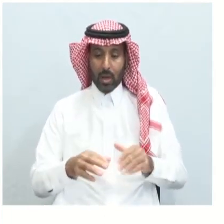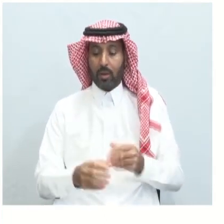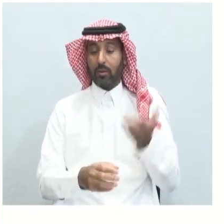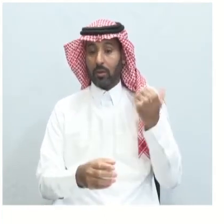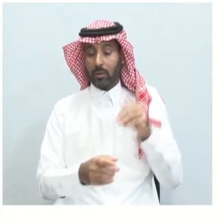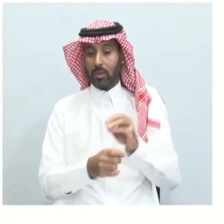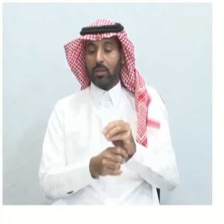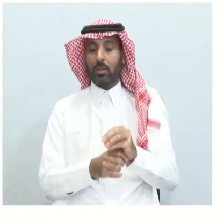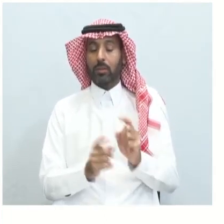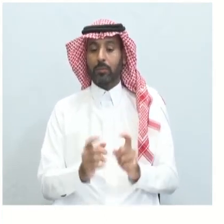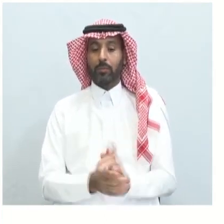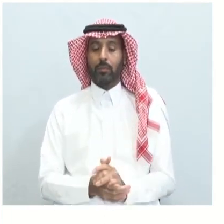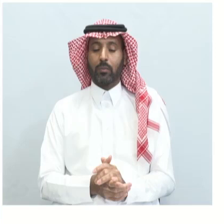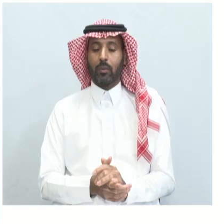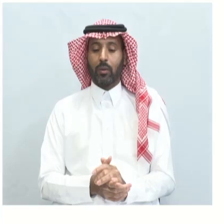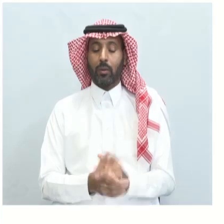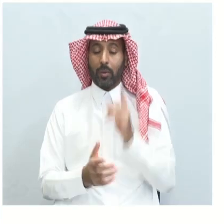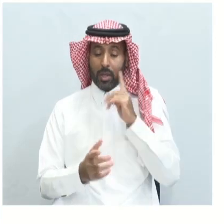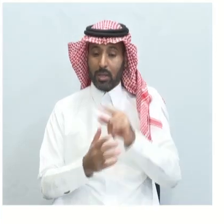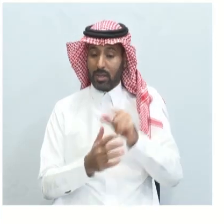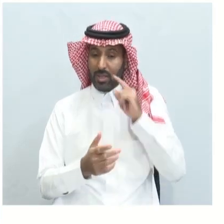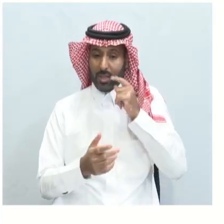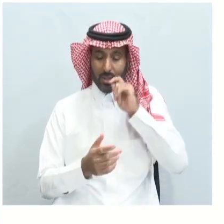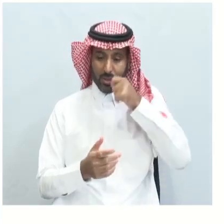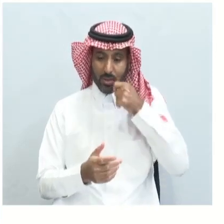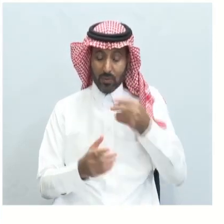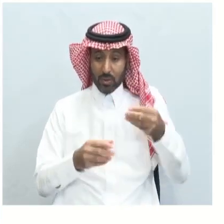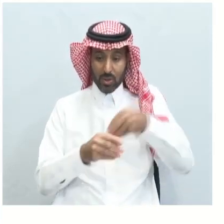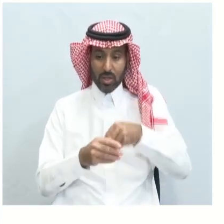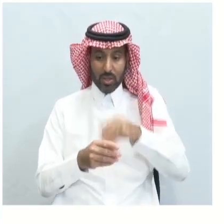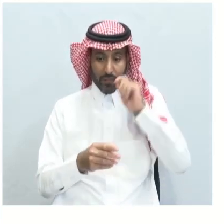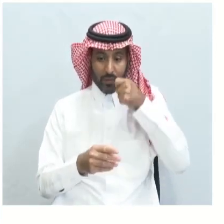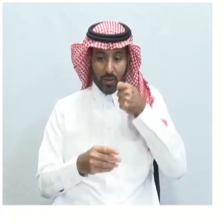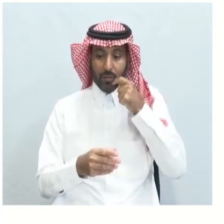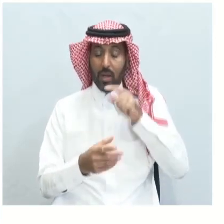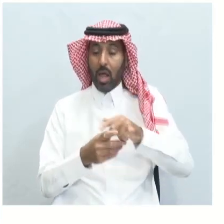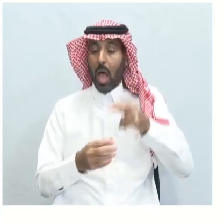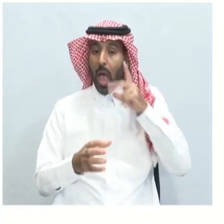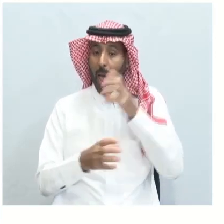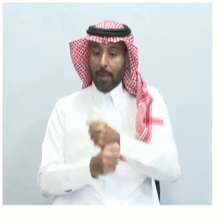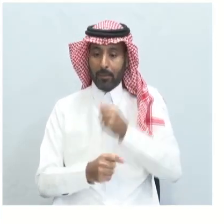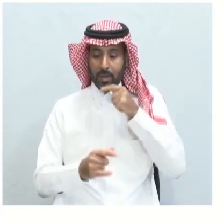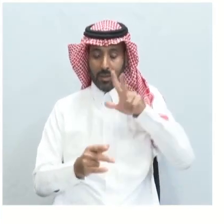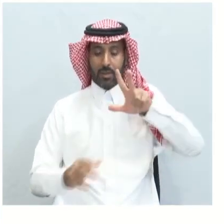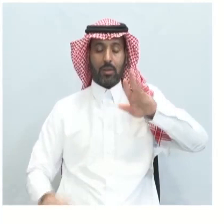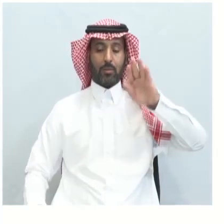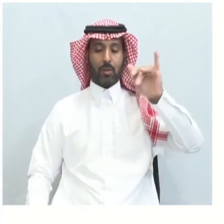واتممناها بعنو التشفير في الامن السبراني نراجع معا ما تعلمناه في الدرس